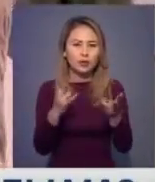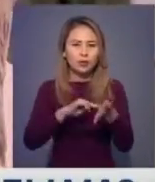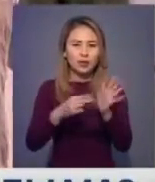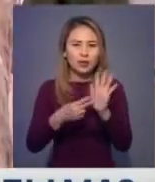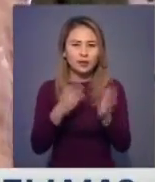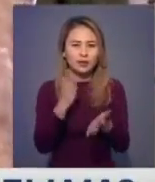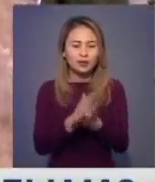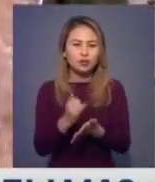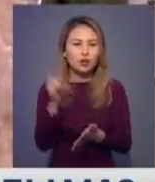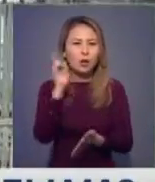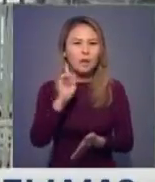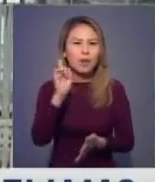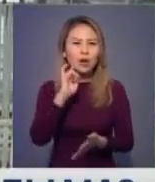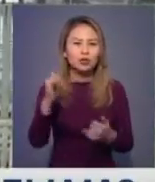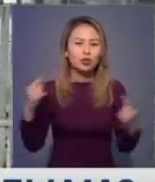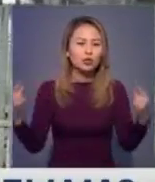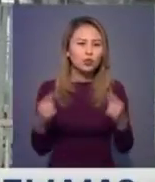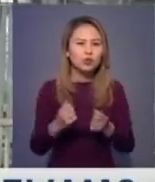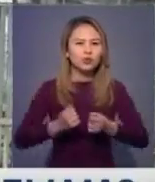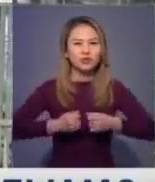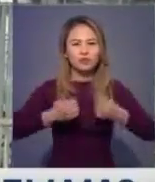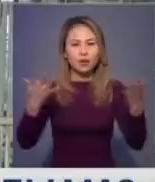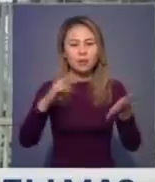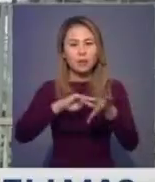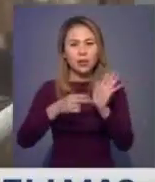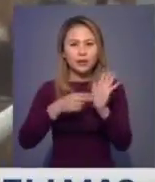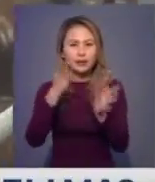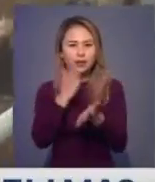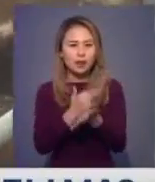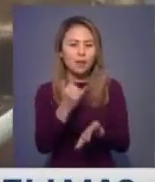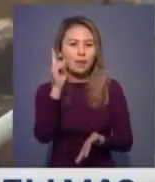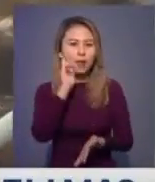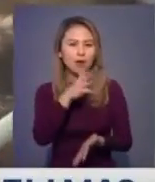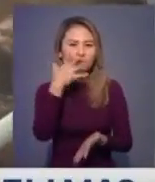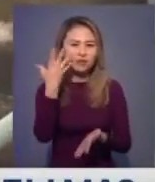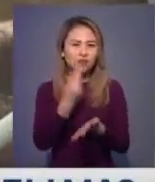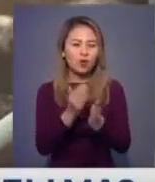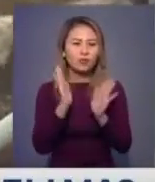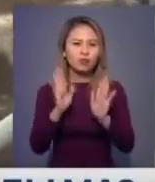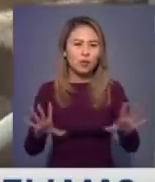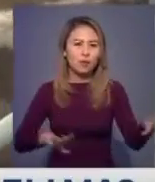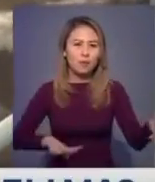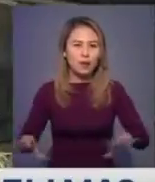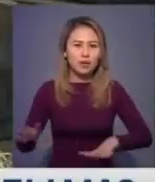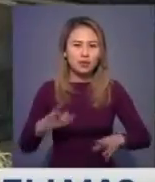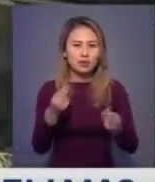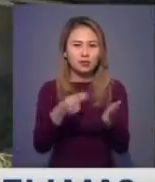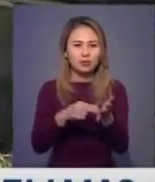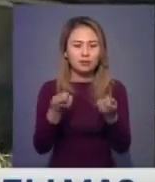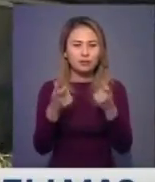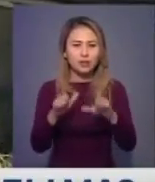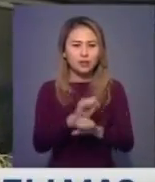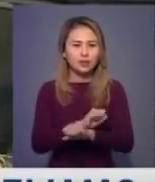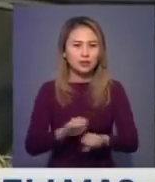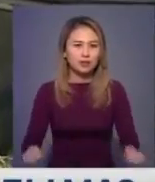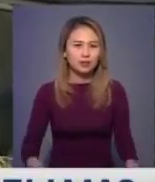отыр. Біз әрине жарқын жоспарды қолдаймыз. Тек бұл өз базарымыздағы бағаның шарықтап кетуіне